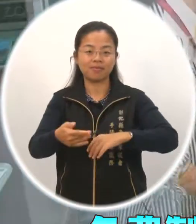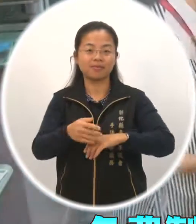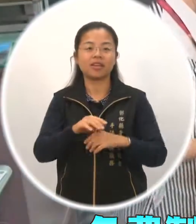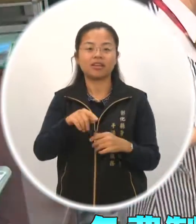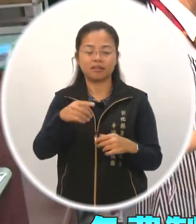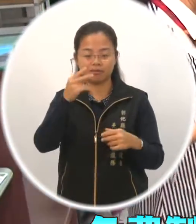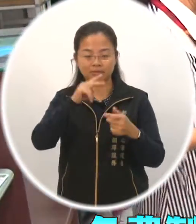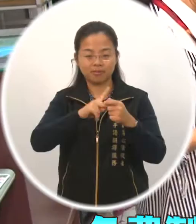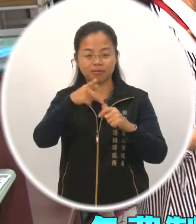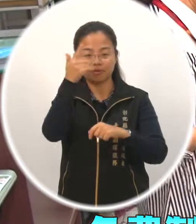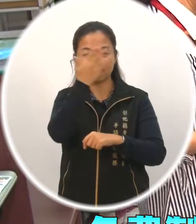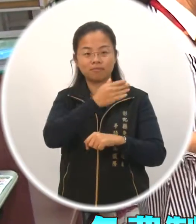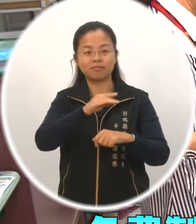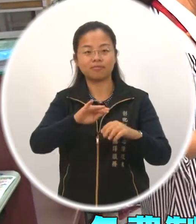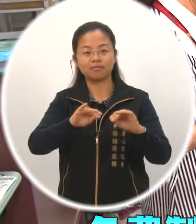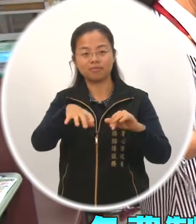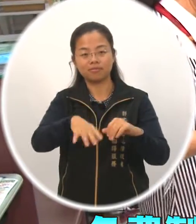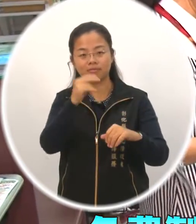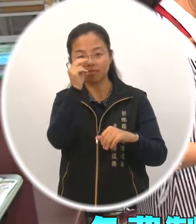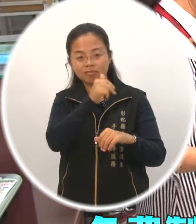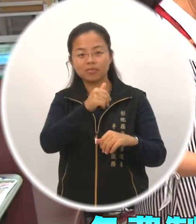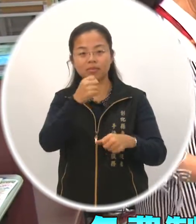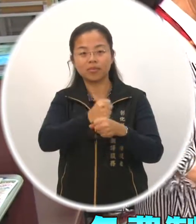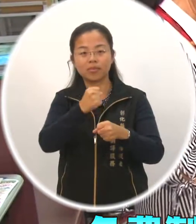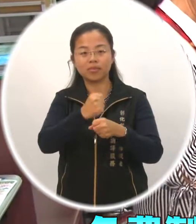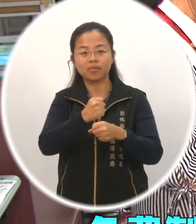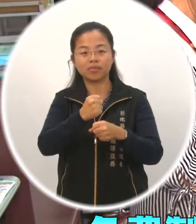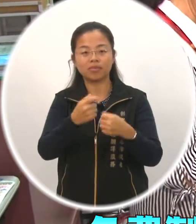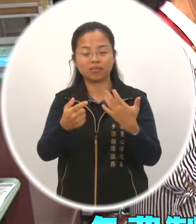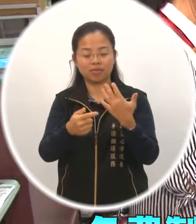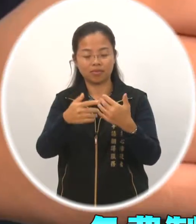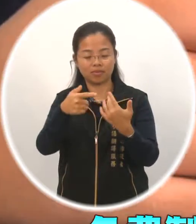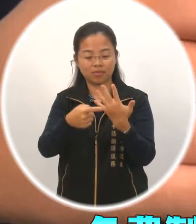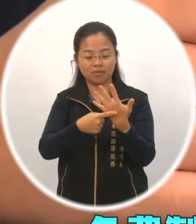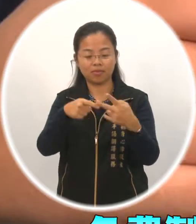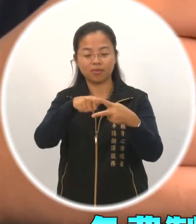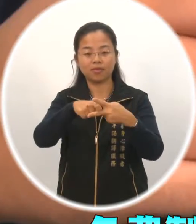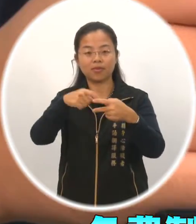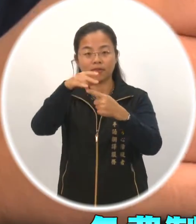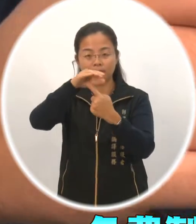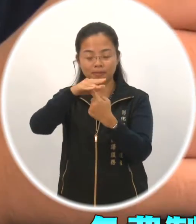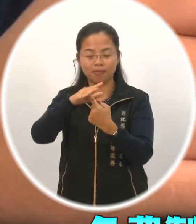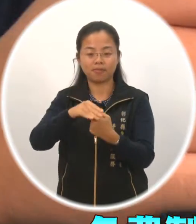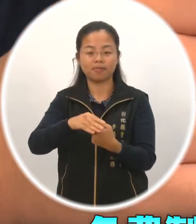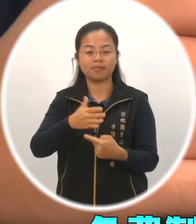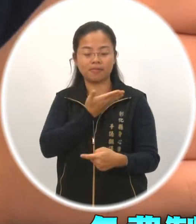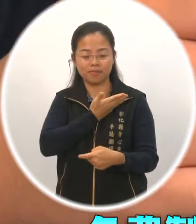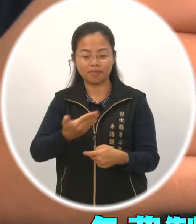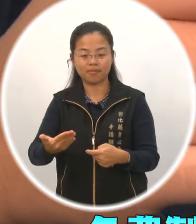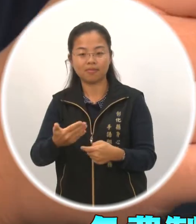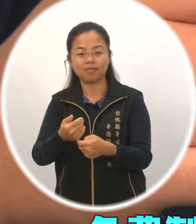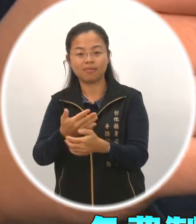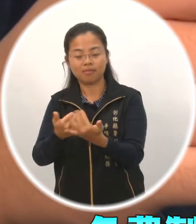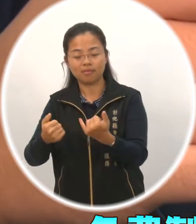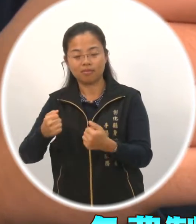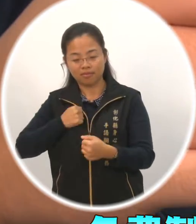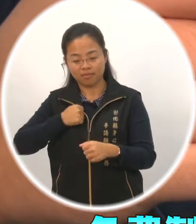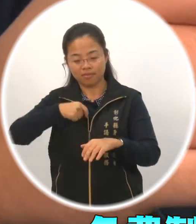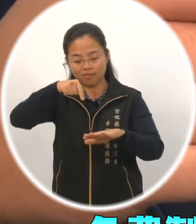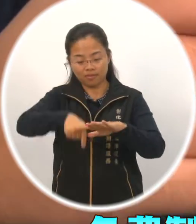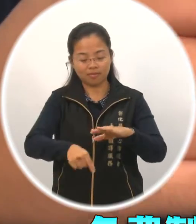程和美地方特色手工伞制作与彩绘，让民众了解体验在地文化特